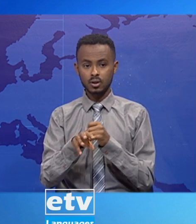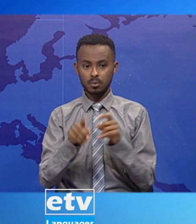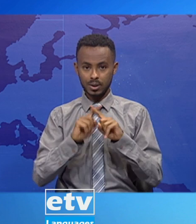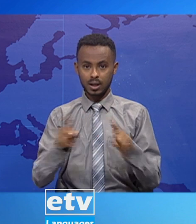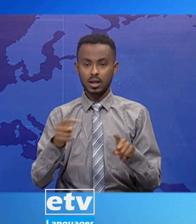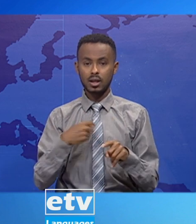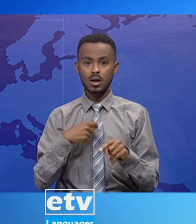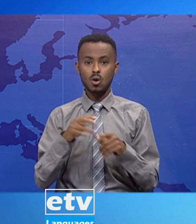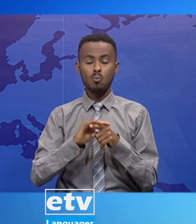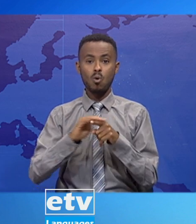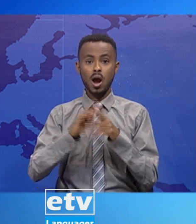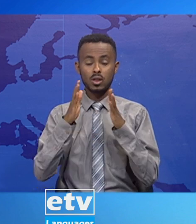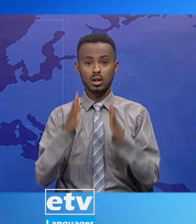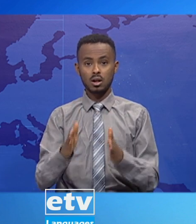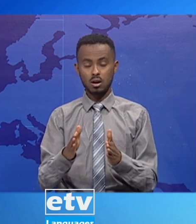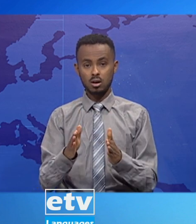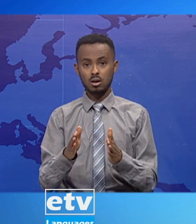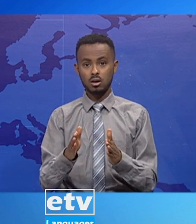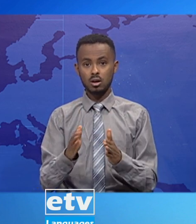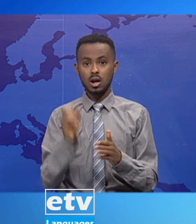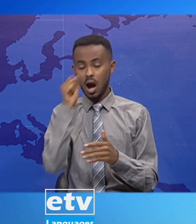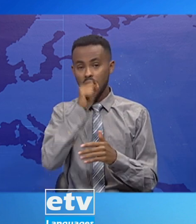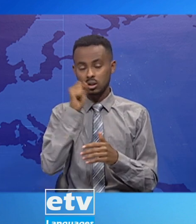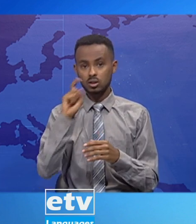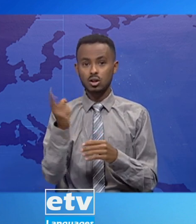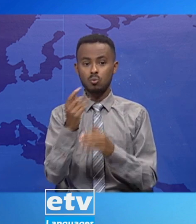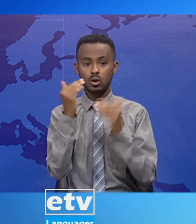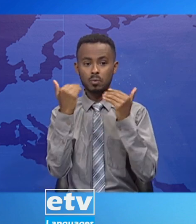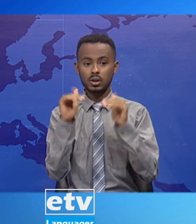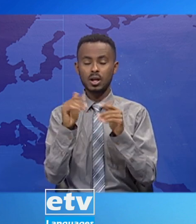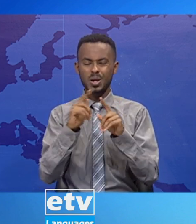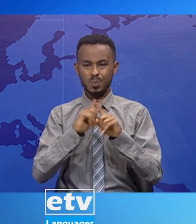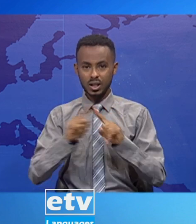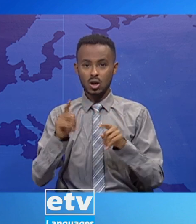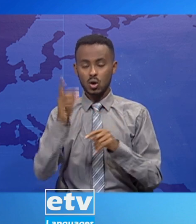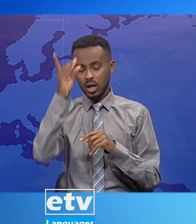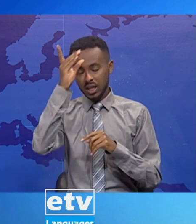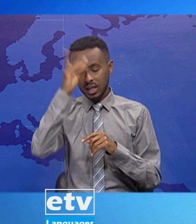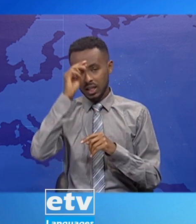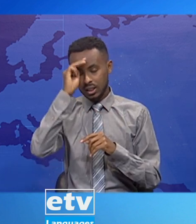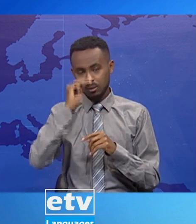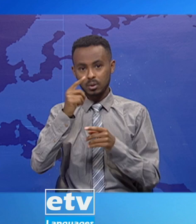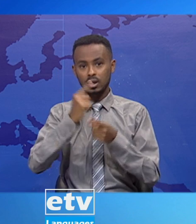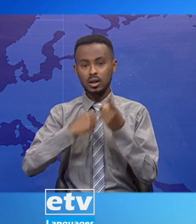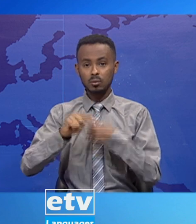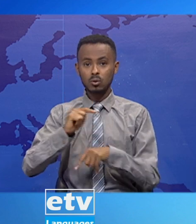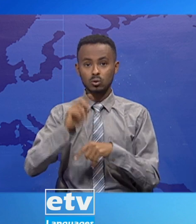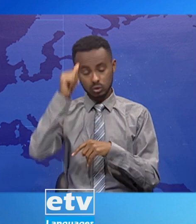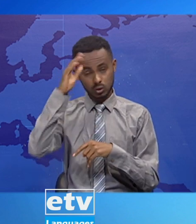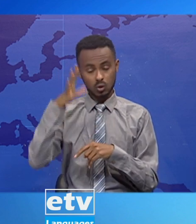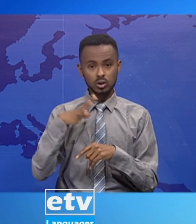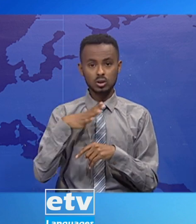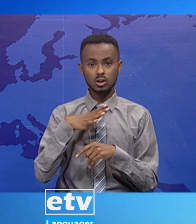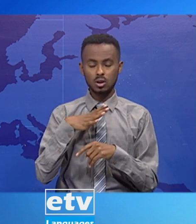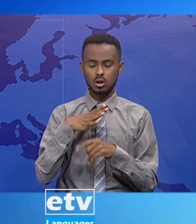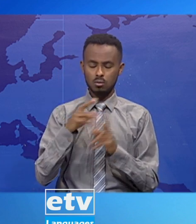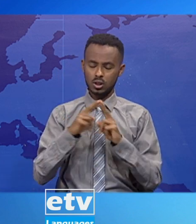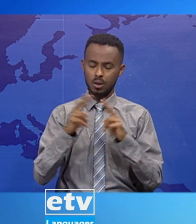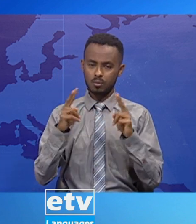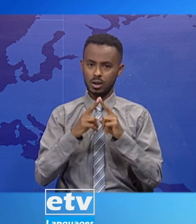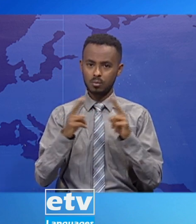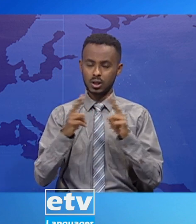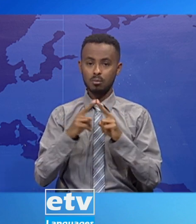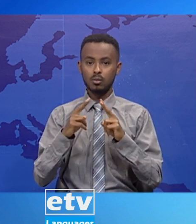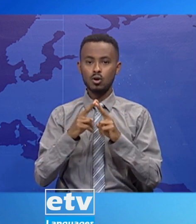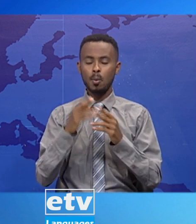እኔ ሙያተኛ ያው አርቲስት እንደመሆነ የመጣ ነው በተለይ ወደ ኪነ ጥበብ የሚመጡ ሰዎች በጣም በጣም